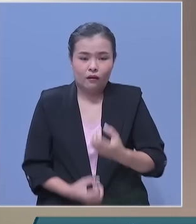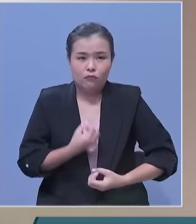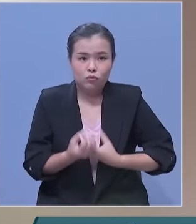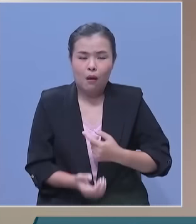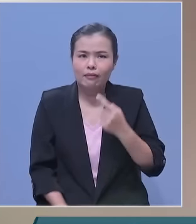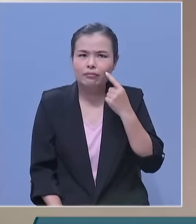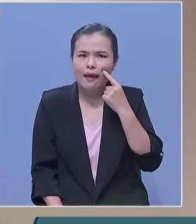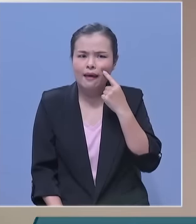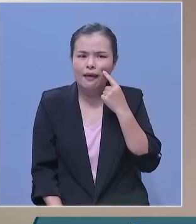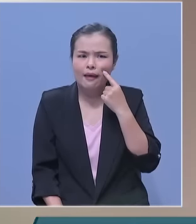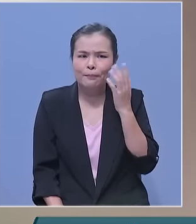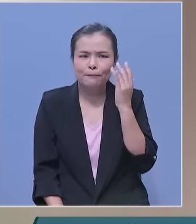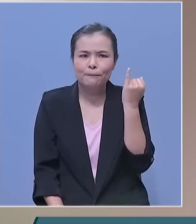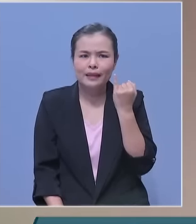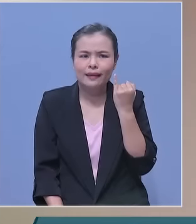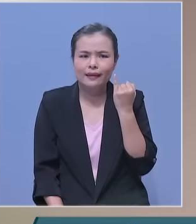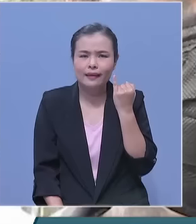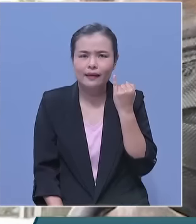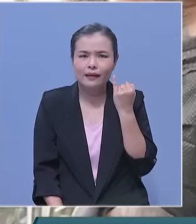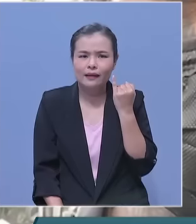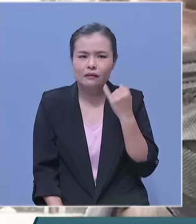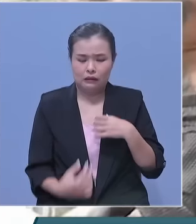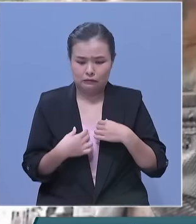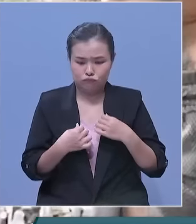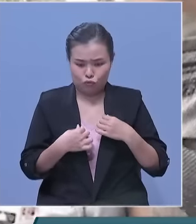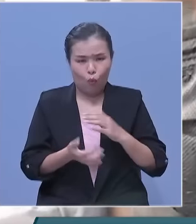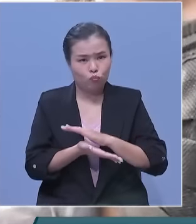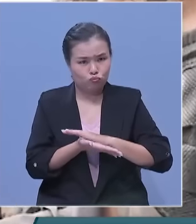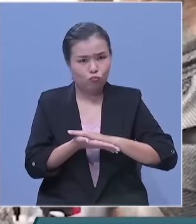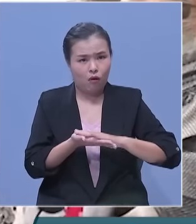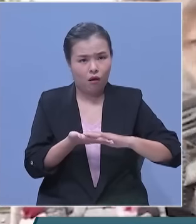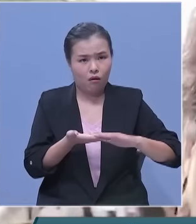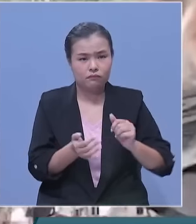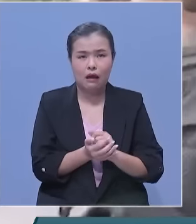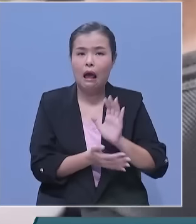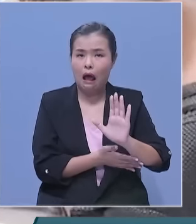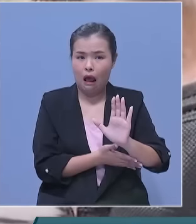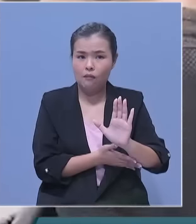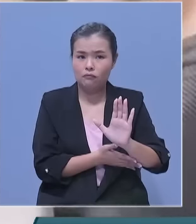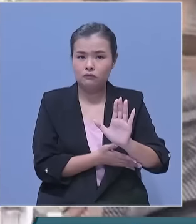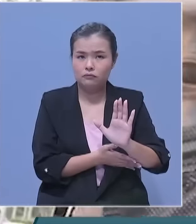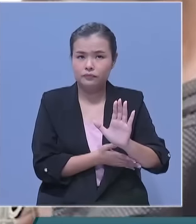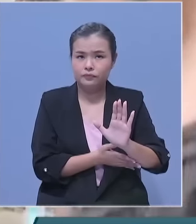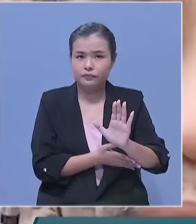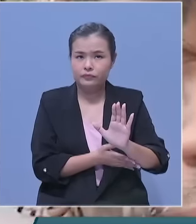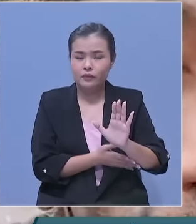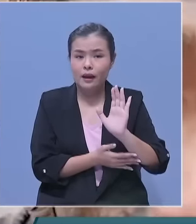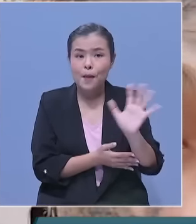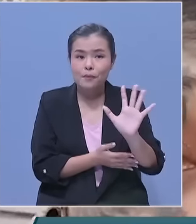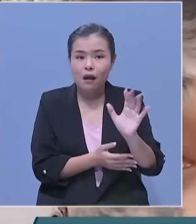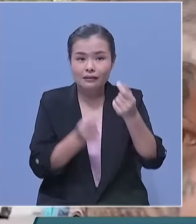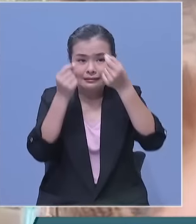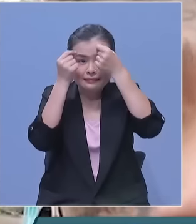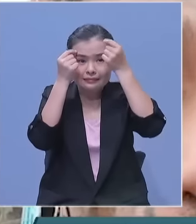พราะหน้าตาไม่ดีไม่ได้แต่งตัวไม่สุภาพถ้าจะห้ามเนี่ยคือที่ไม่ห้ามเพราะอะไรเพราะเข